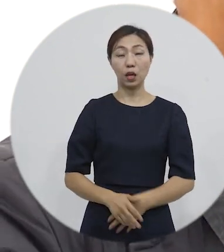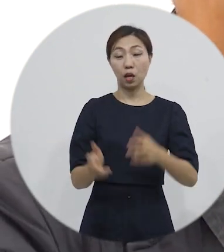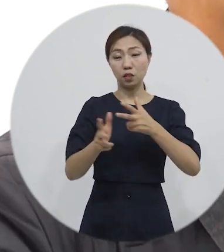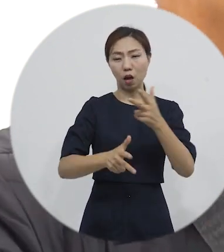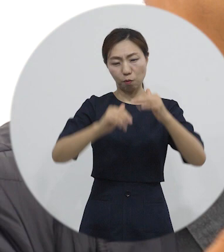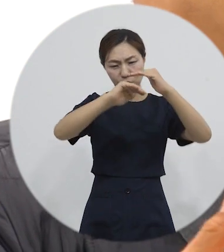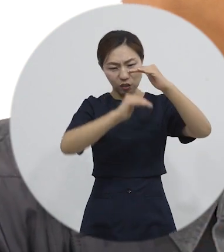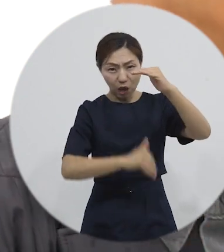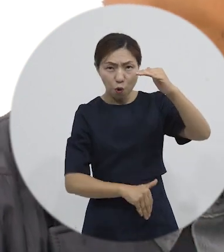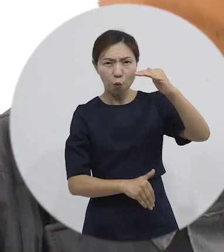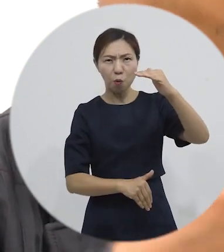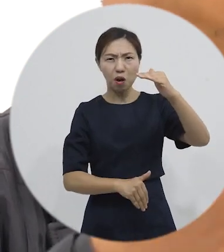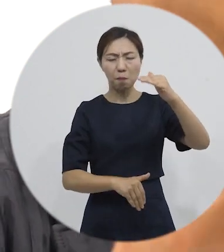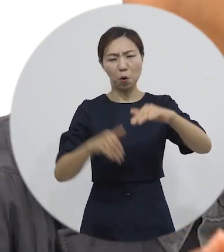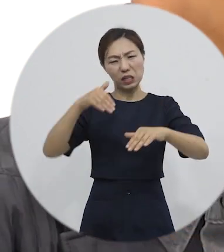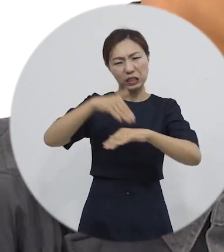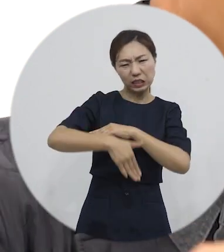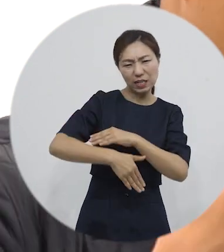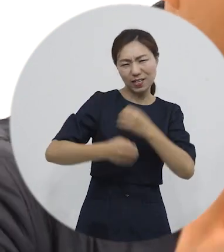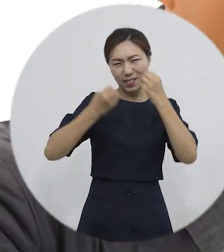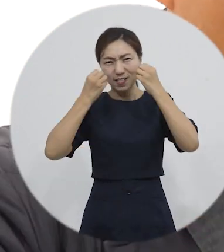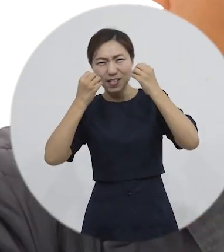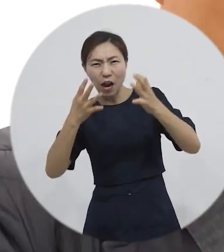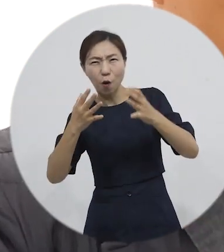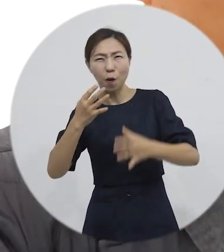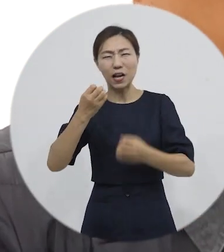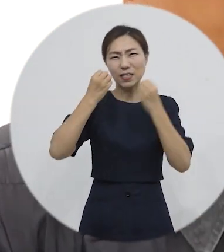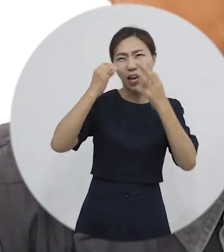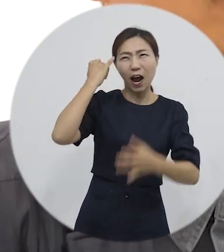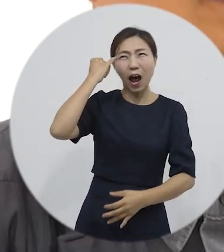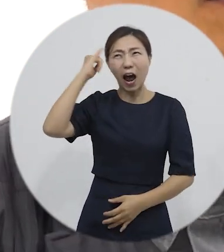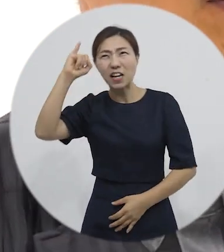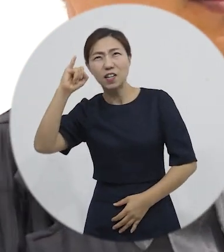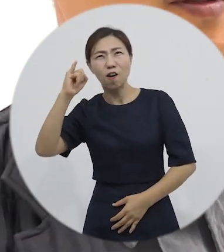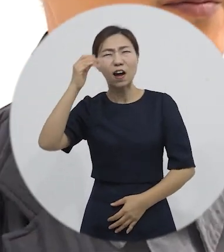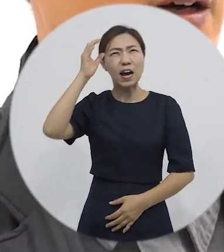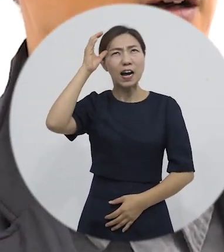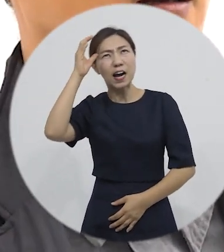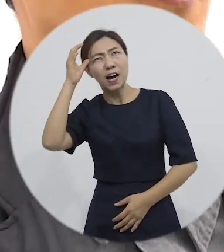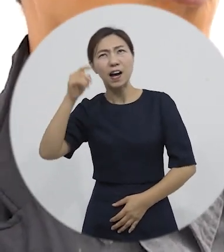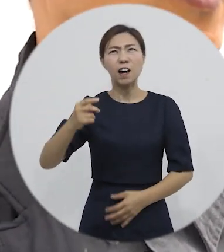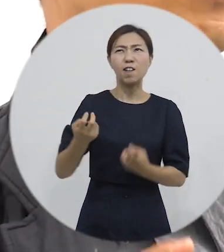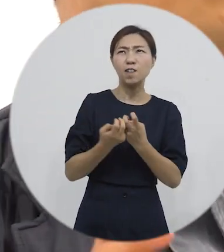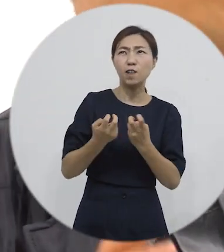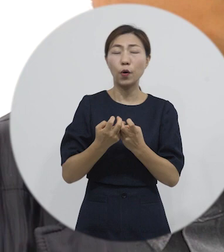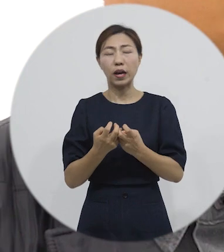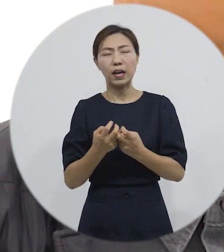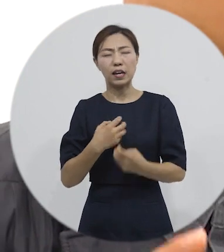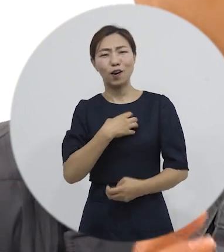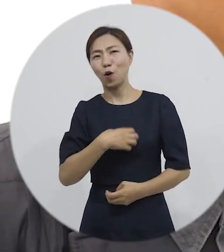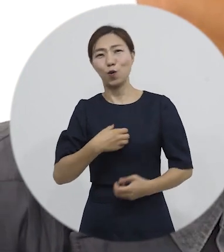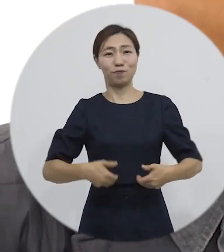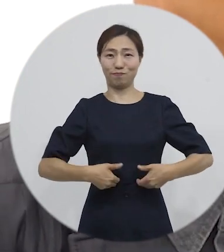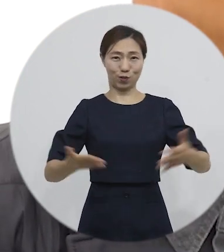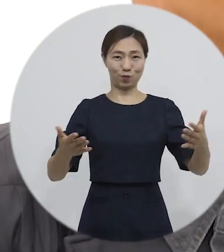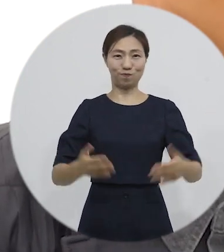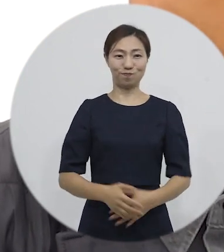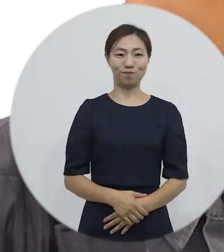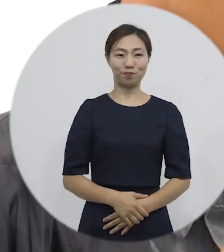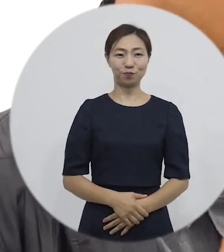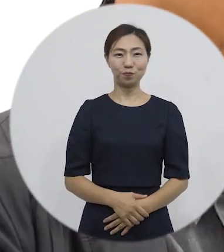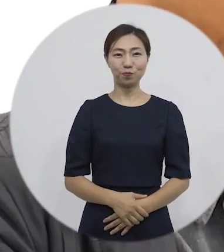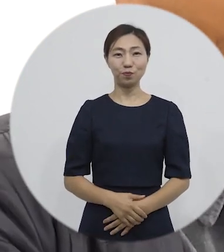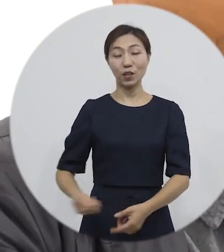내용이나 형식이 너무 신선하고 새롭고 뭐 이런 것에 강박을 가지실 필요가 없습니다. 오히려 참여예산제다운